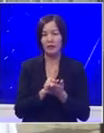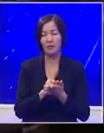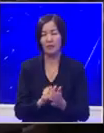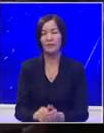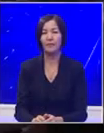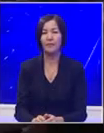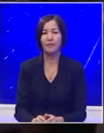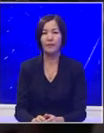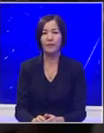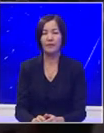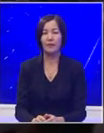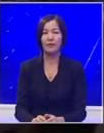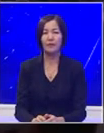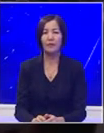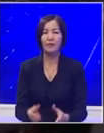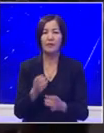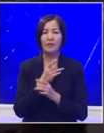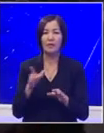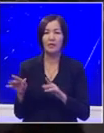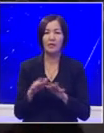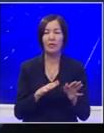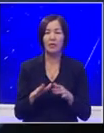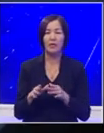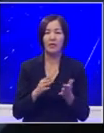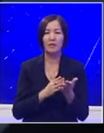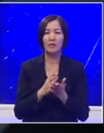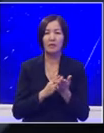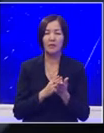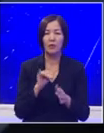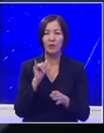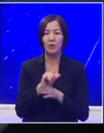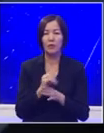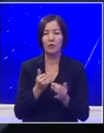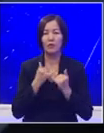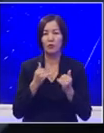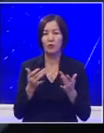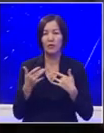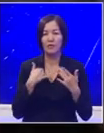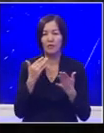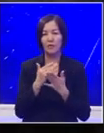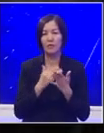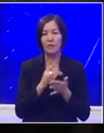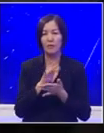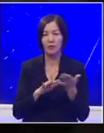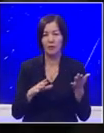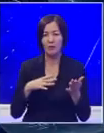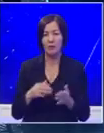жатады. Салтанатты шара соңы қызметкерлер мен қонақтар үшін ұйымдастырылған мерекелік концертке ұласты.